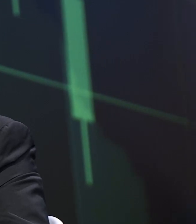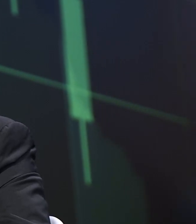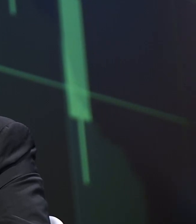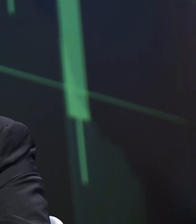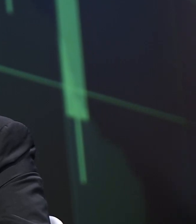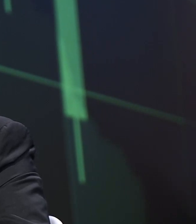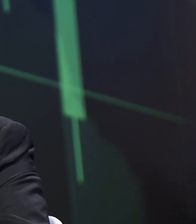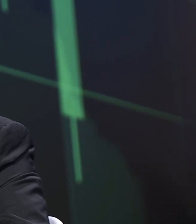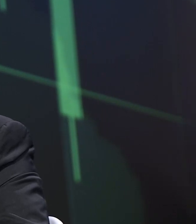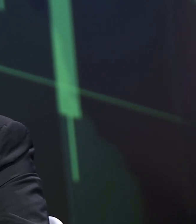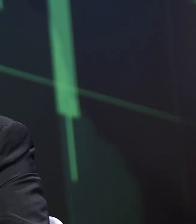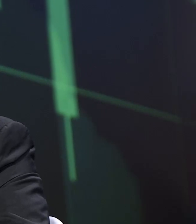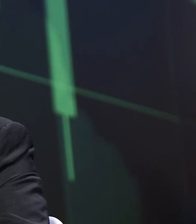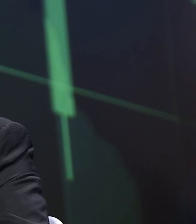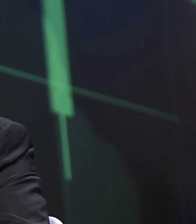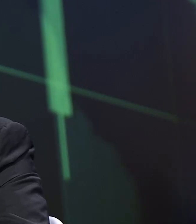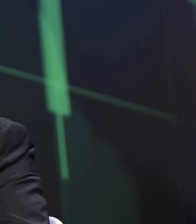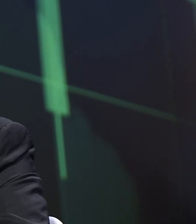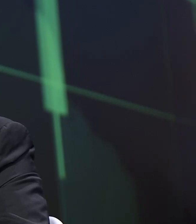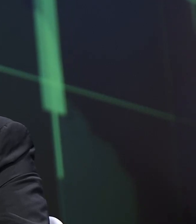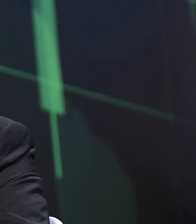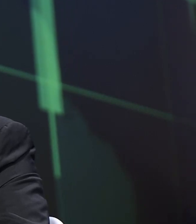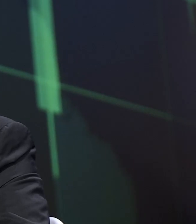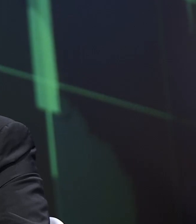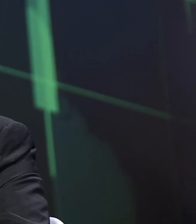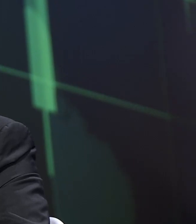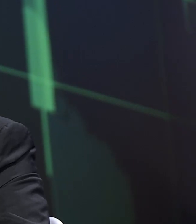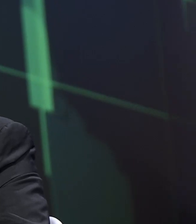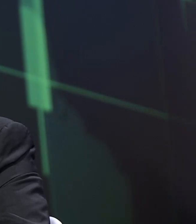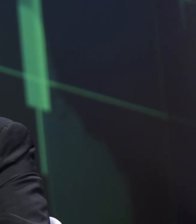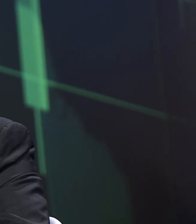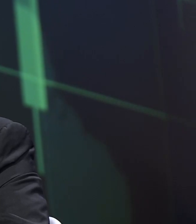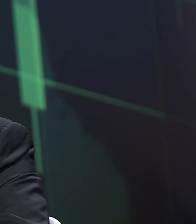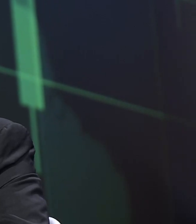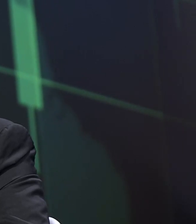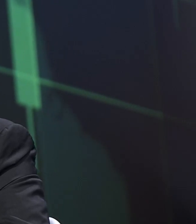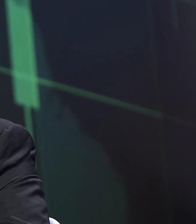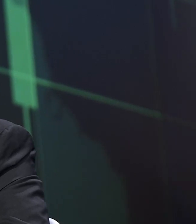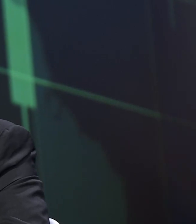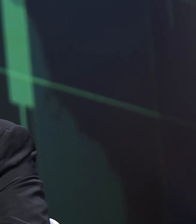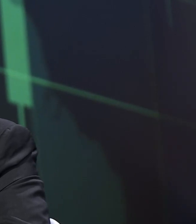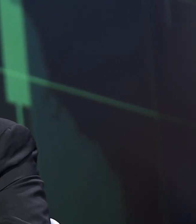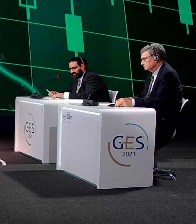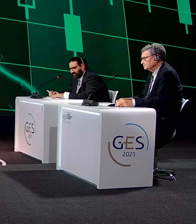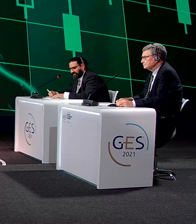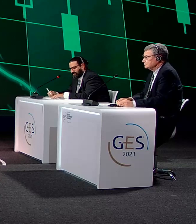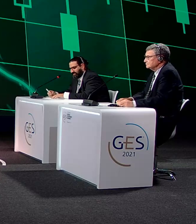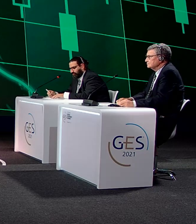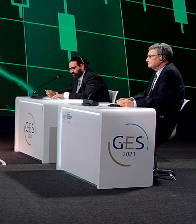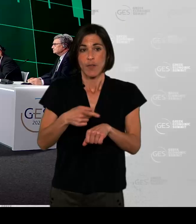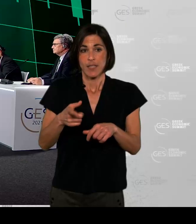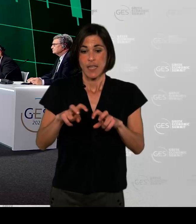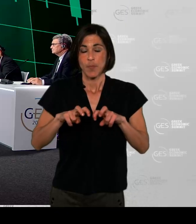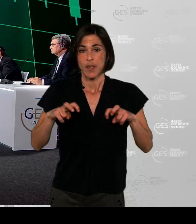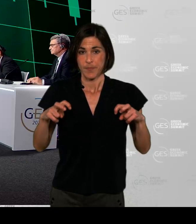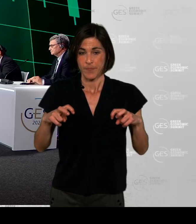όλους εσάς που παρακολουθείτε είτε με φυσική παρουσία είτε διαδικτυακά. Είναι τιμή μου να έχω στο πάνελ μαζί για να συζητήσουμε